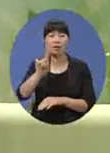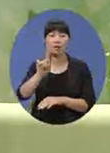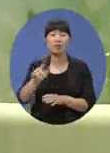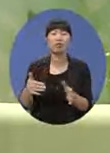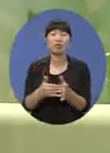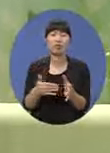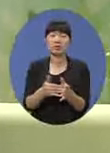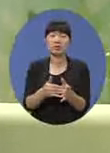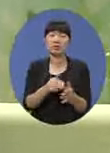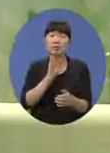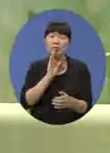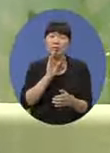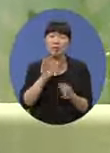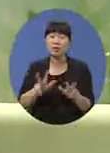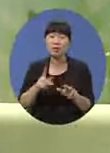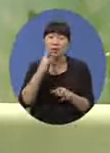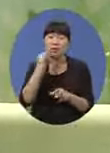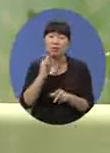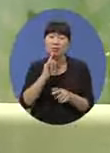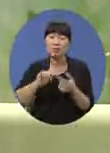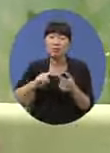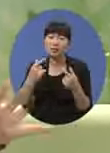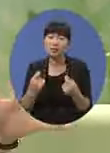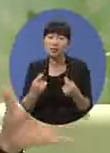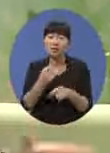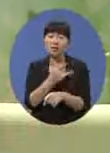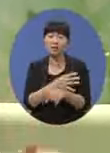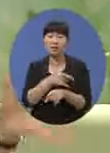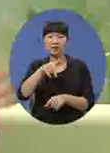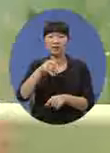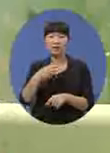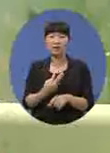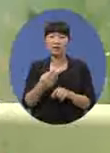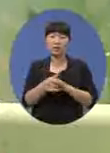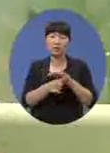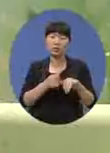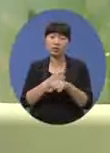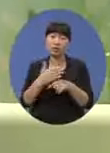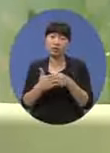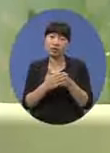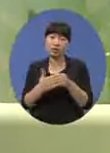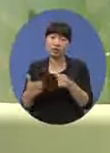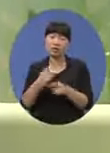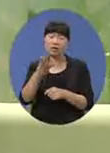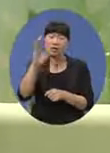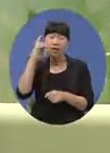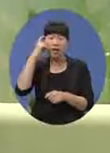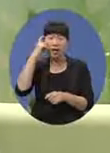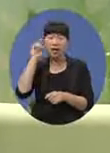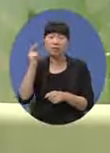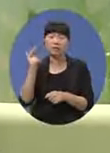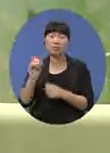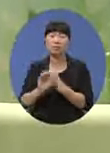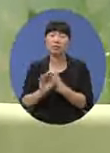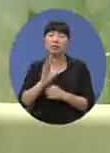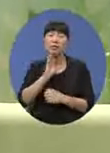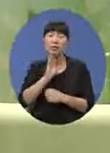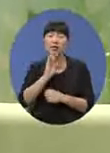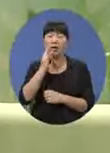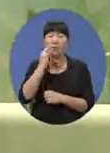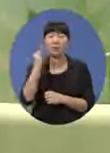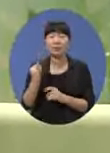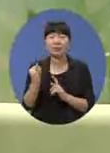하나만으로 지금 하고 있잖아요, 선생님. 이게 진짜 어머니 말씀처럼 그냥 단순히 기질이 소극적인 아이여서 그런 건지, 아니면 정말